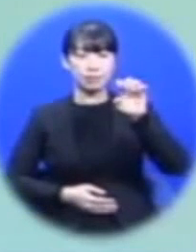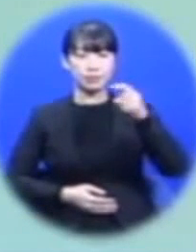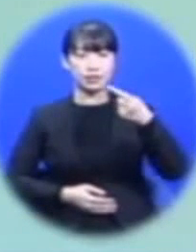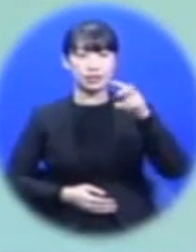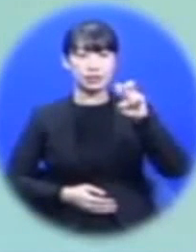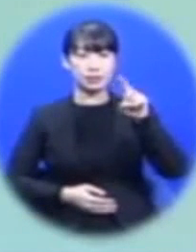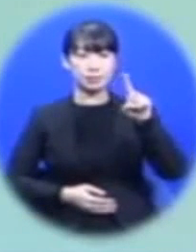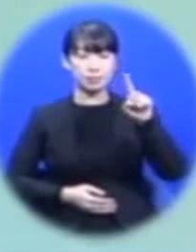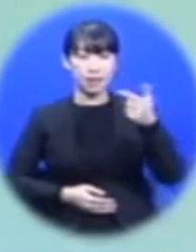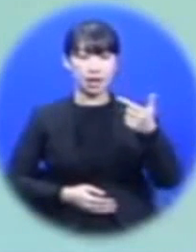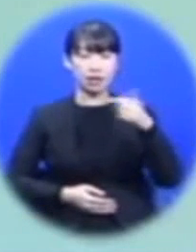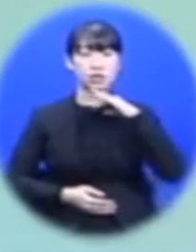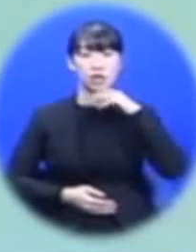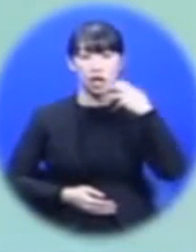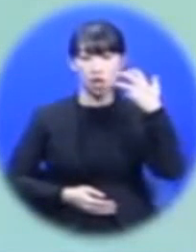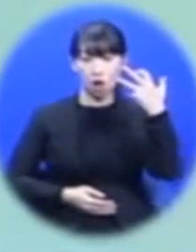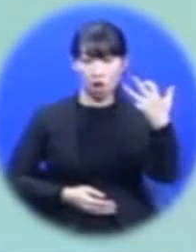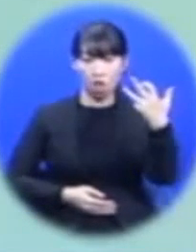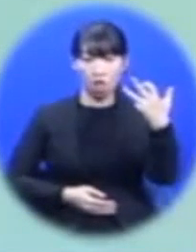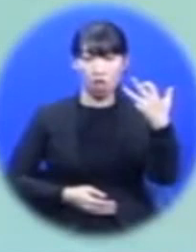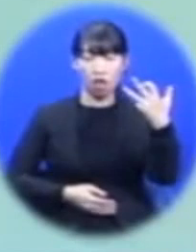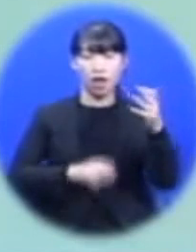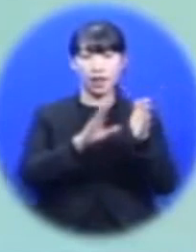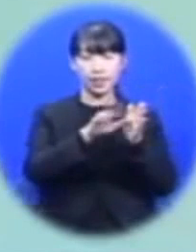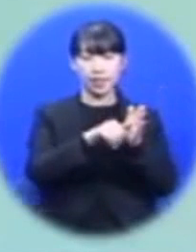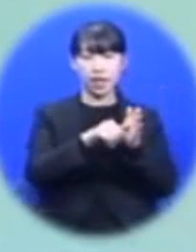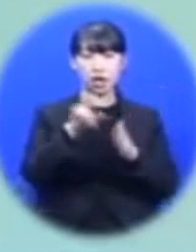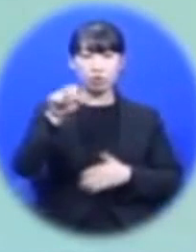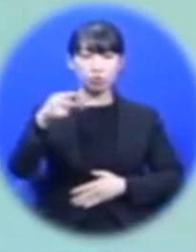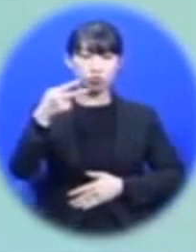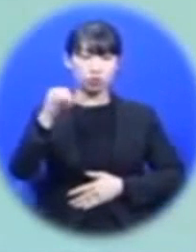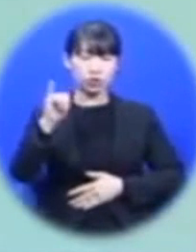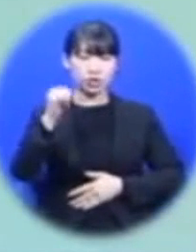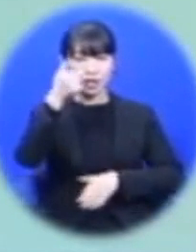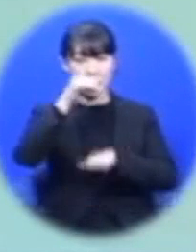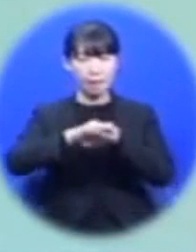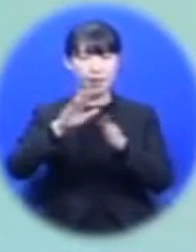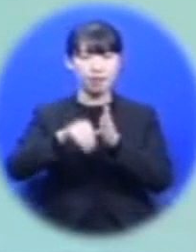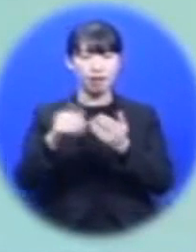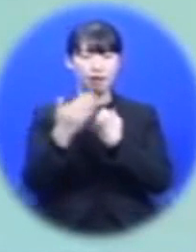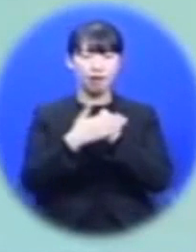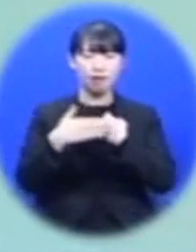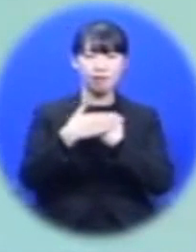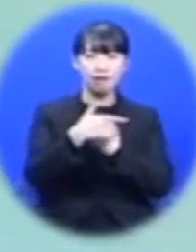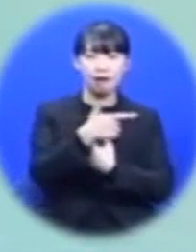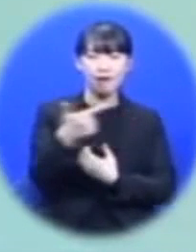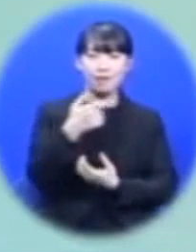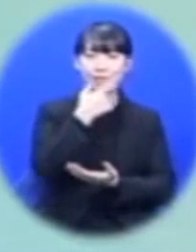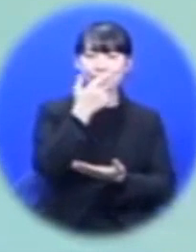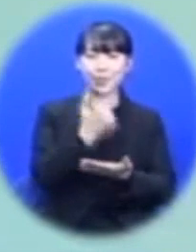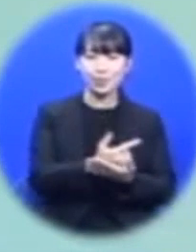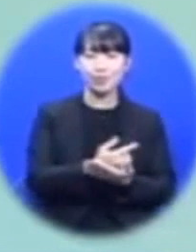때 무디 목사님의 무디의 집회에서 은혜를 받았습니다 무디는 목사는